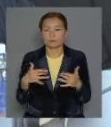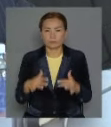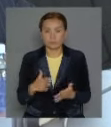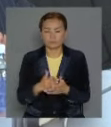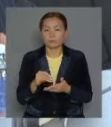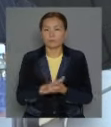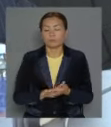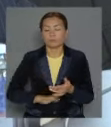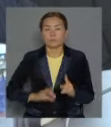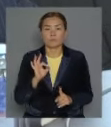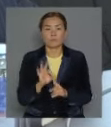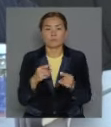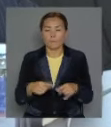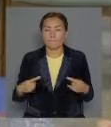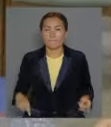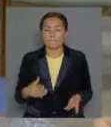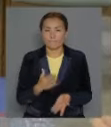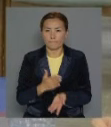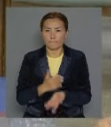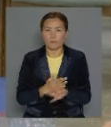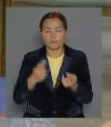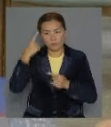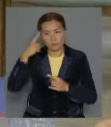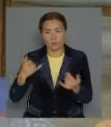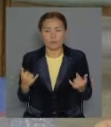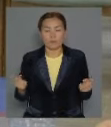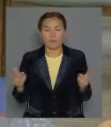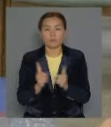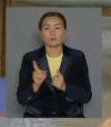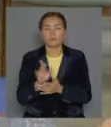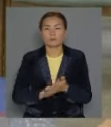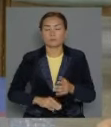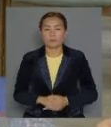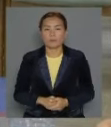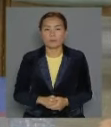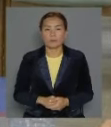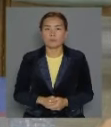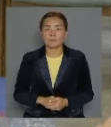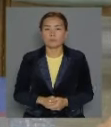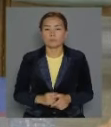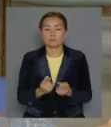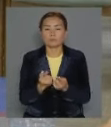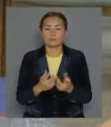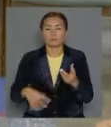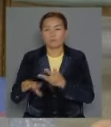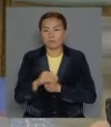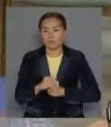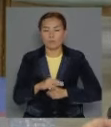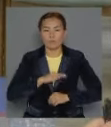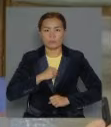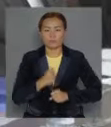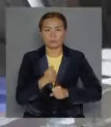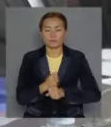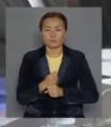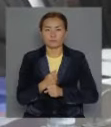Әлде алдымызға қойып отқан мақсаттарымыз бар. Мен ойлаймын, осы бүгінгі кездесуден кейін сіздің менің әріптестерім бірлесе отырып ары